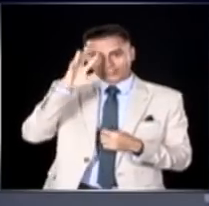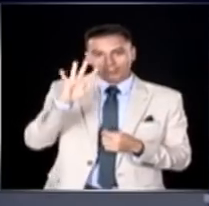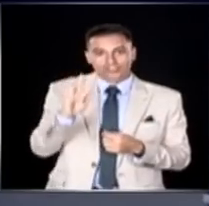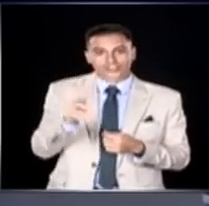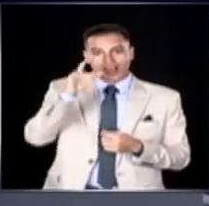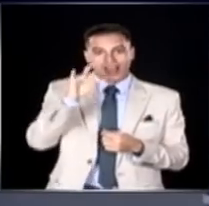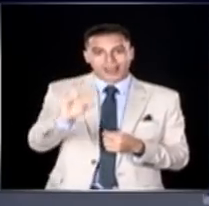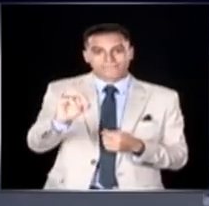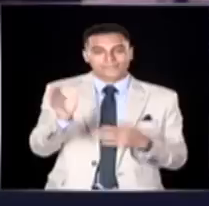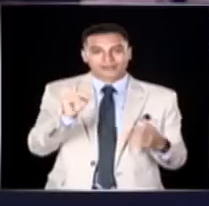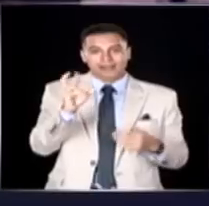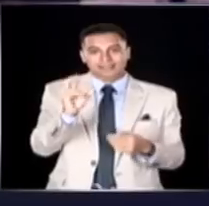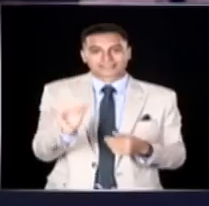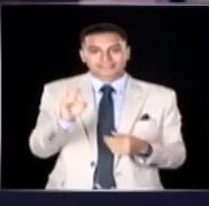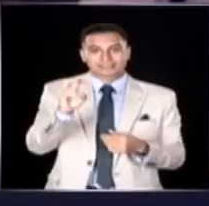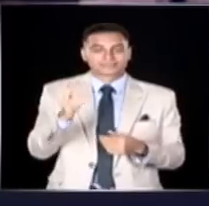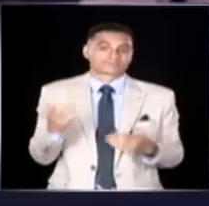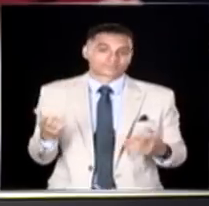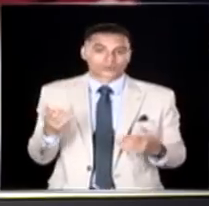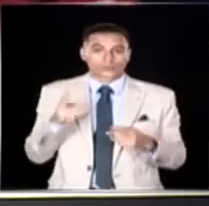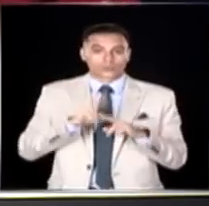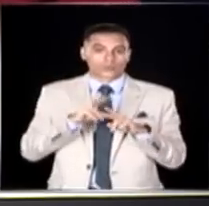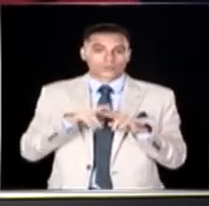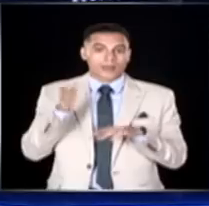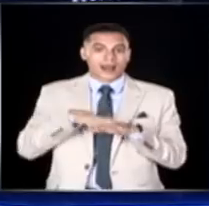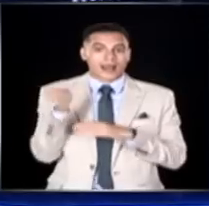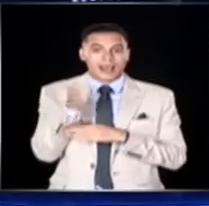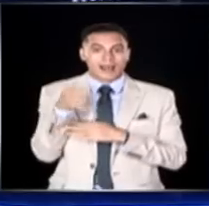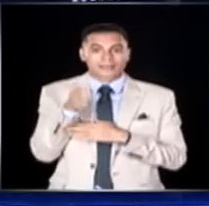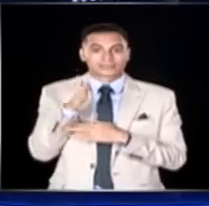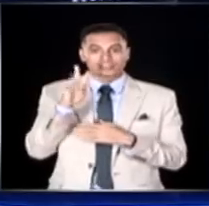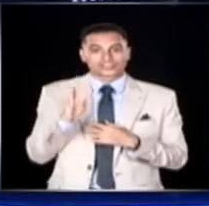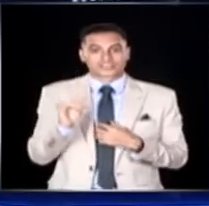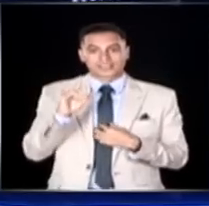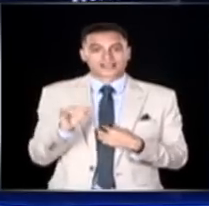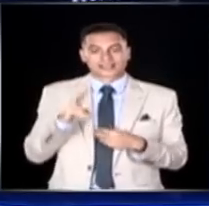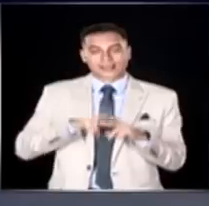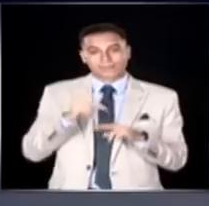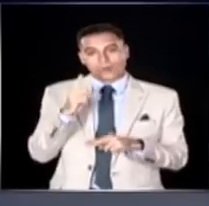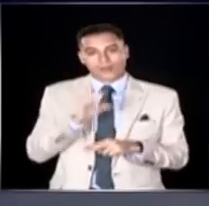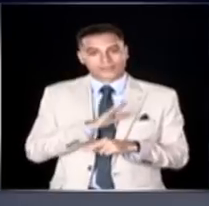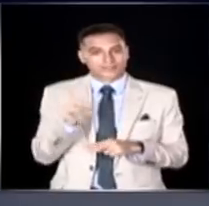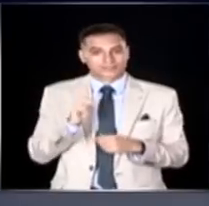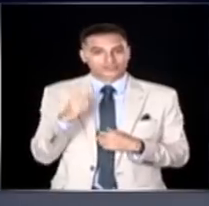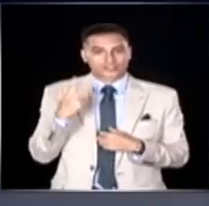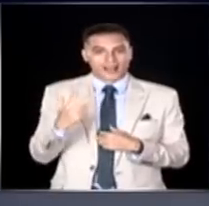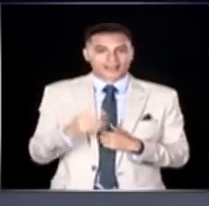هشام نزيه. وعدد النجوم على علم دوله تشيلي هي نجمه واحده مش